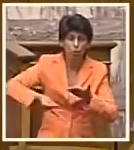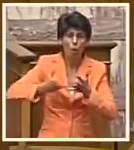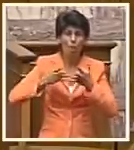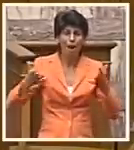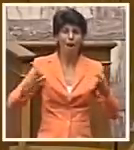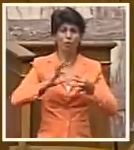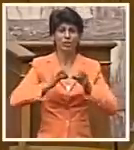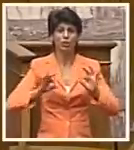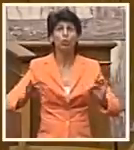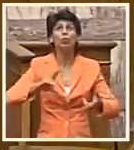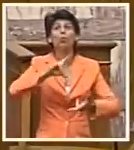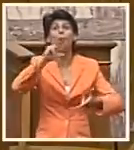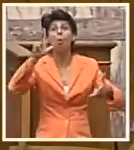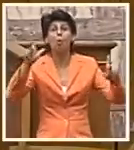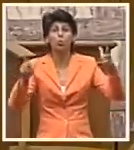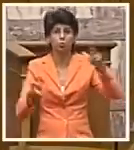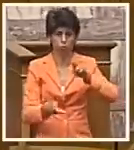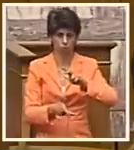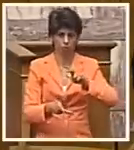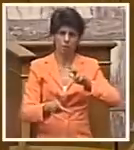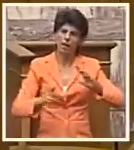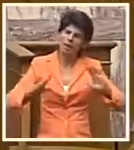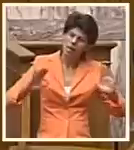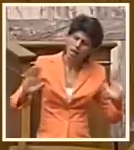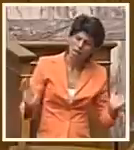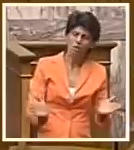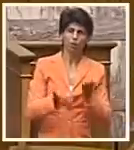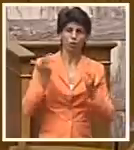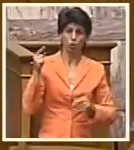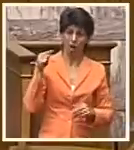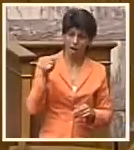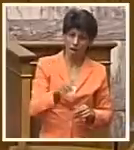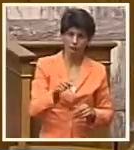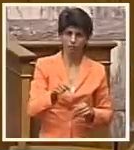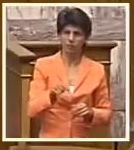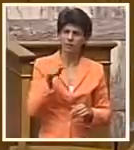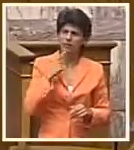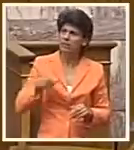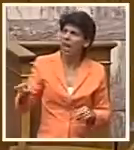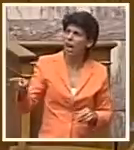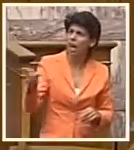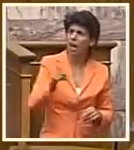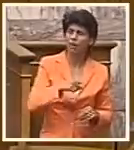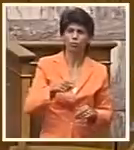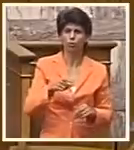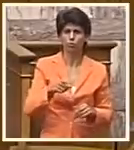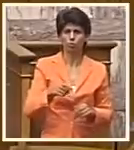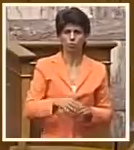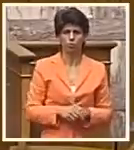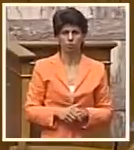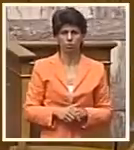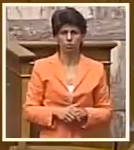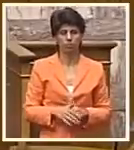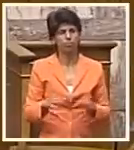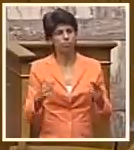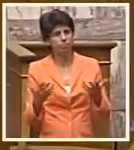ιστορία του πλανήτη μας. Έστω και αν και αυτοί και για αυτούς η εμπειρία είναι